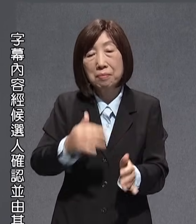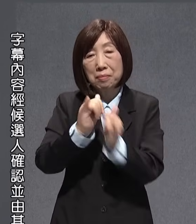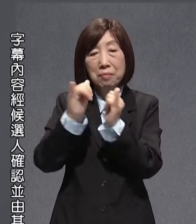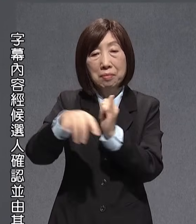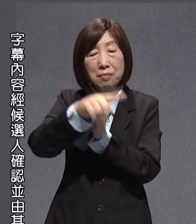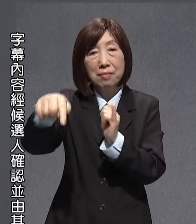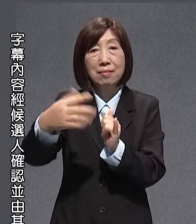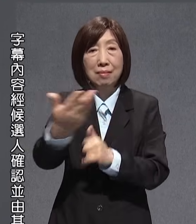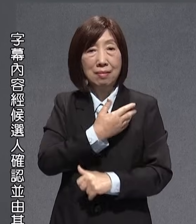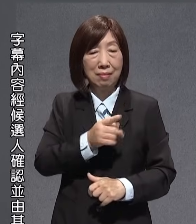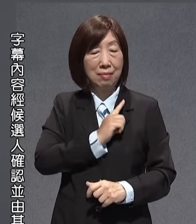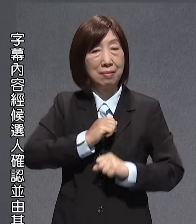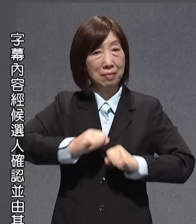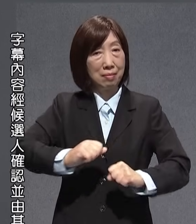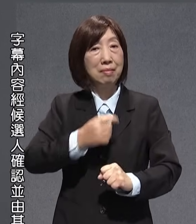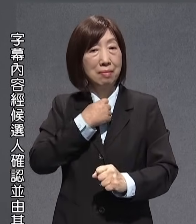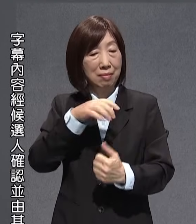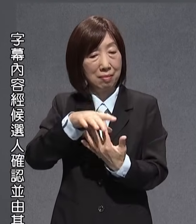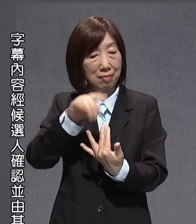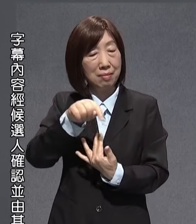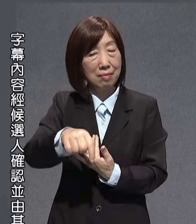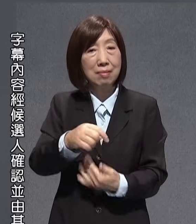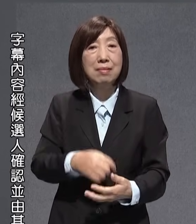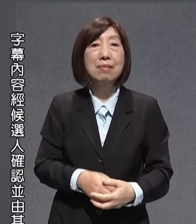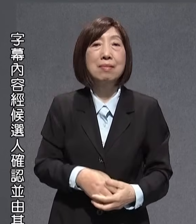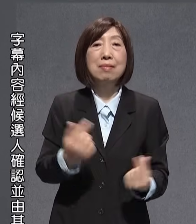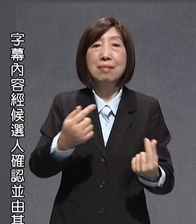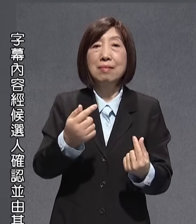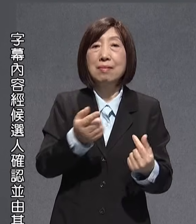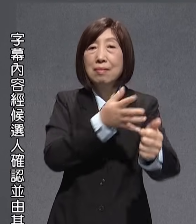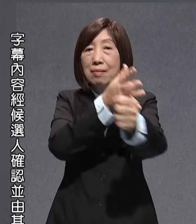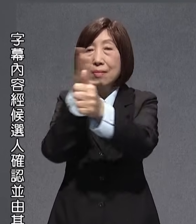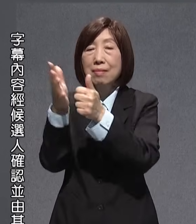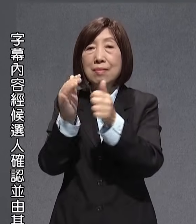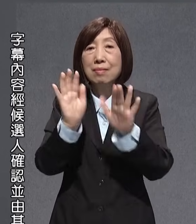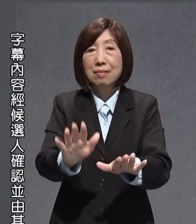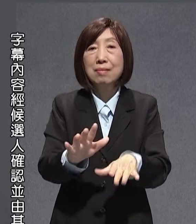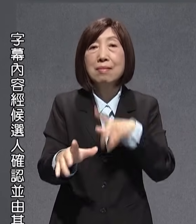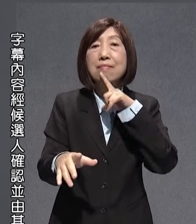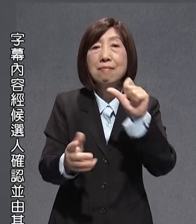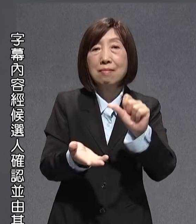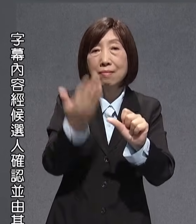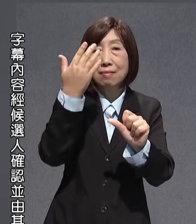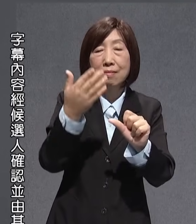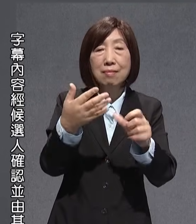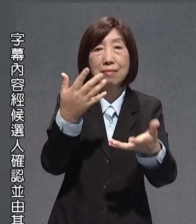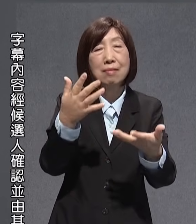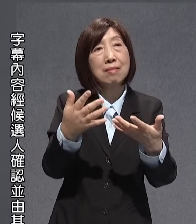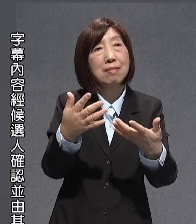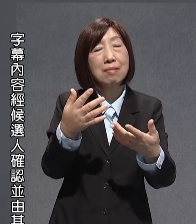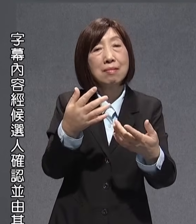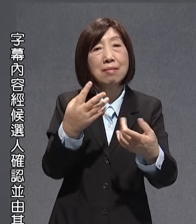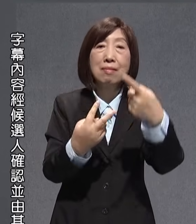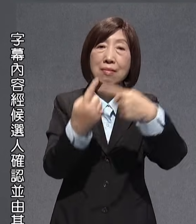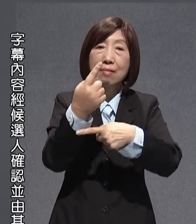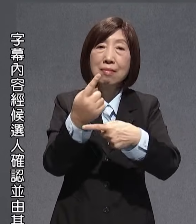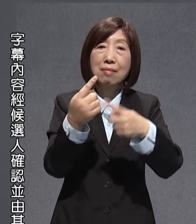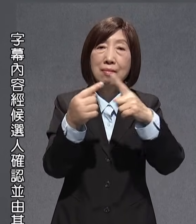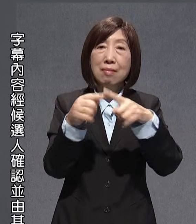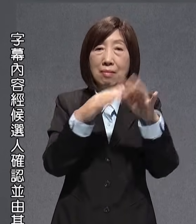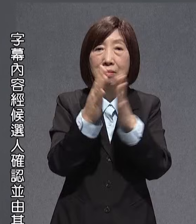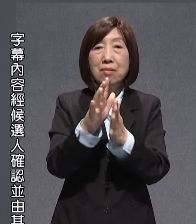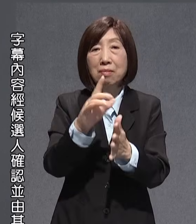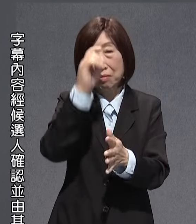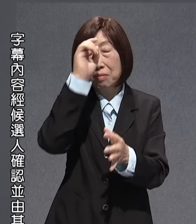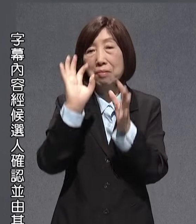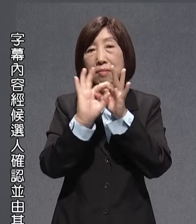让自己更健康的选择。根据调查，目前在65岁，大概有一半左右的人是希望可以继